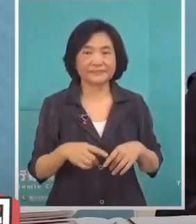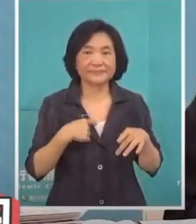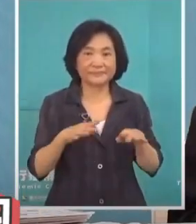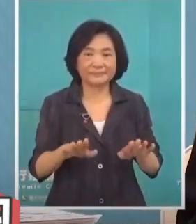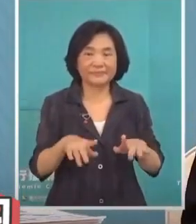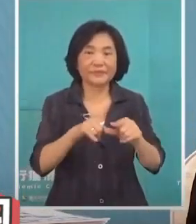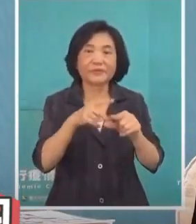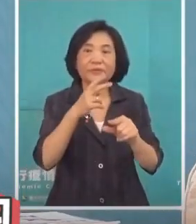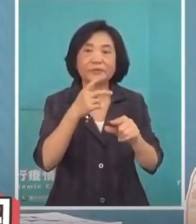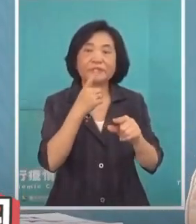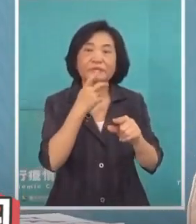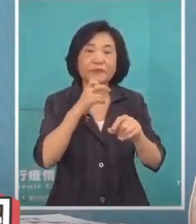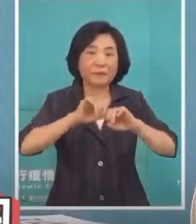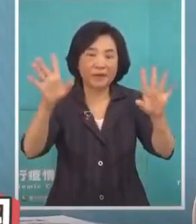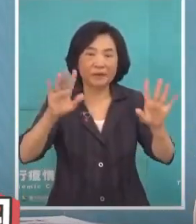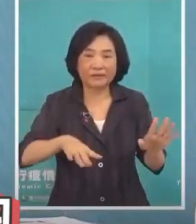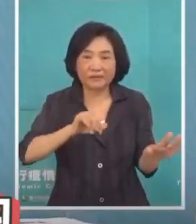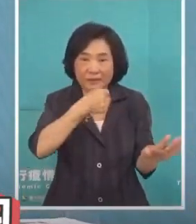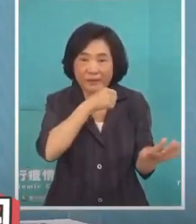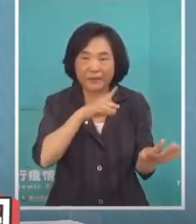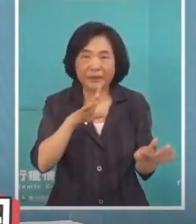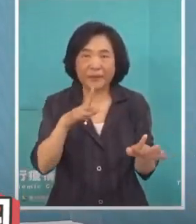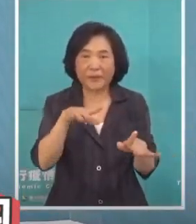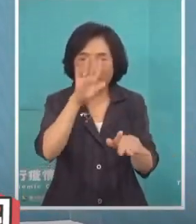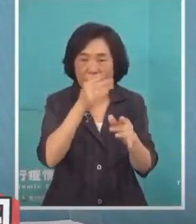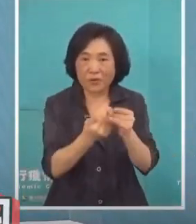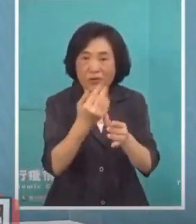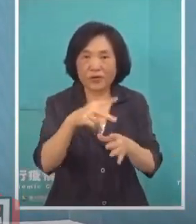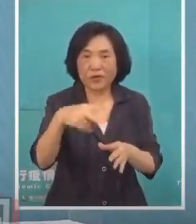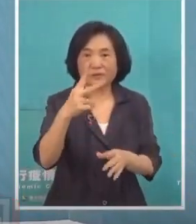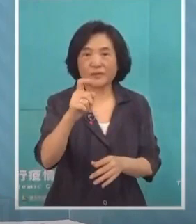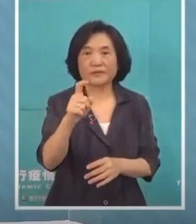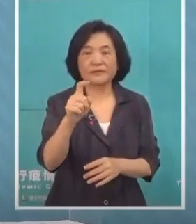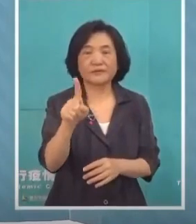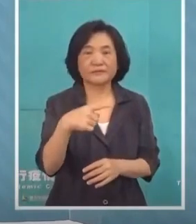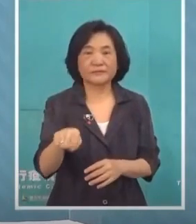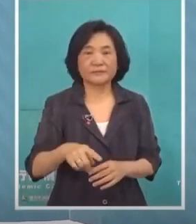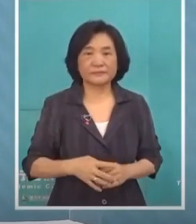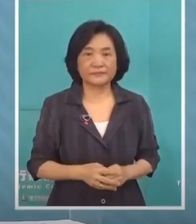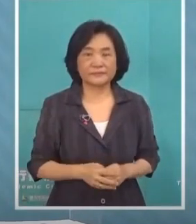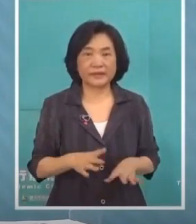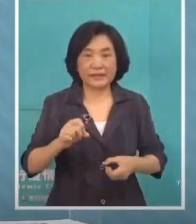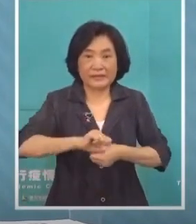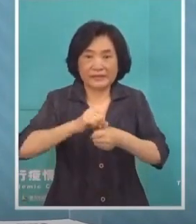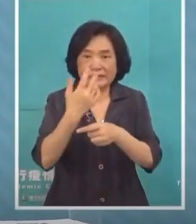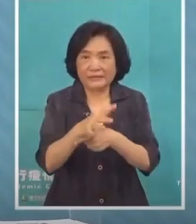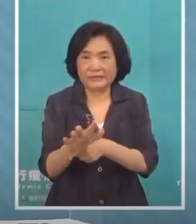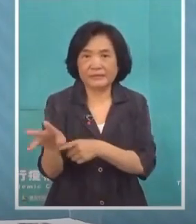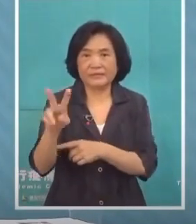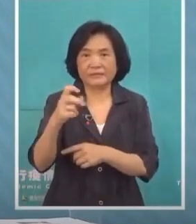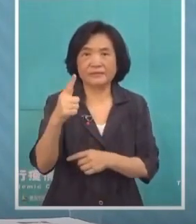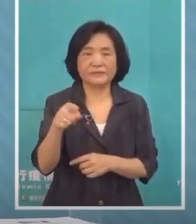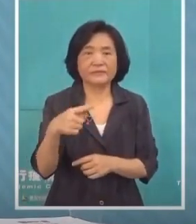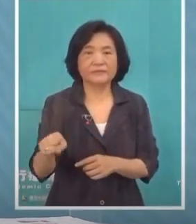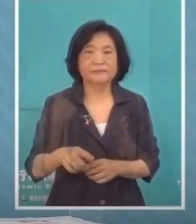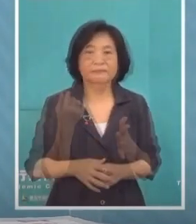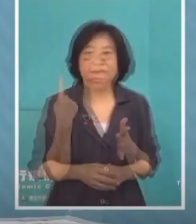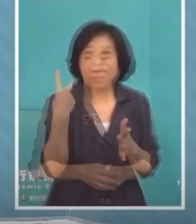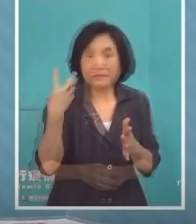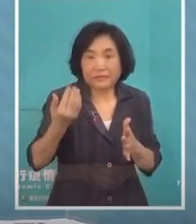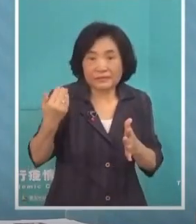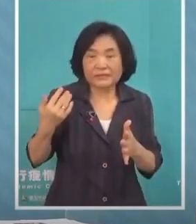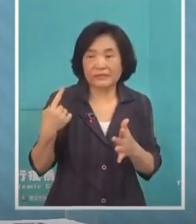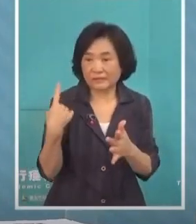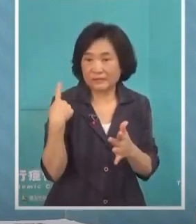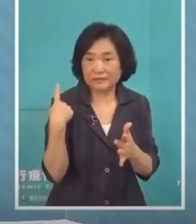今天中央公布的本土确诊案例啊，211人啊，新增死亡案例26。不